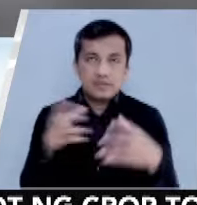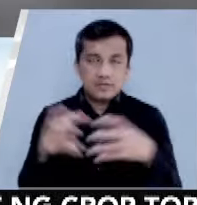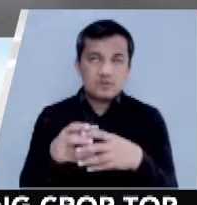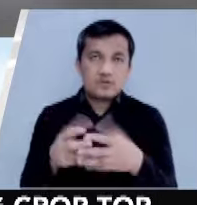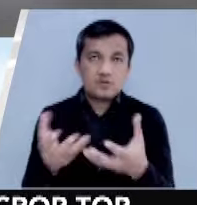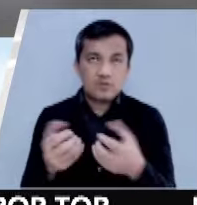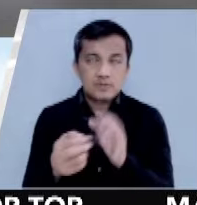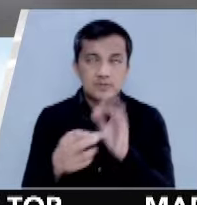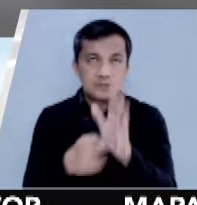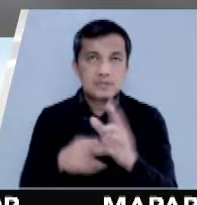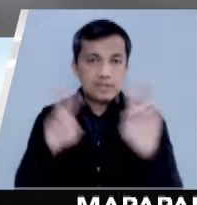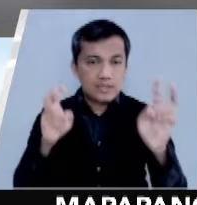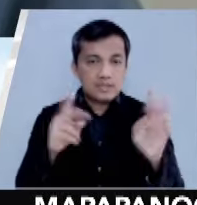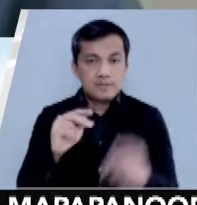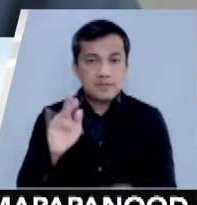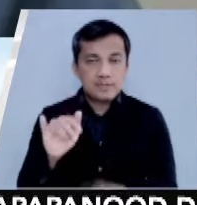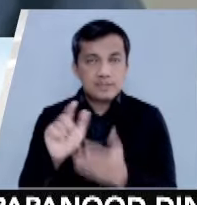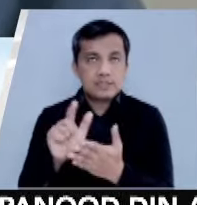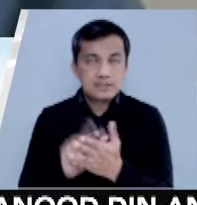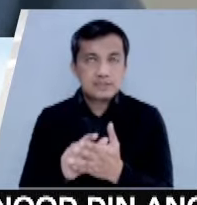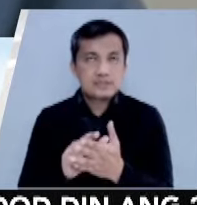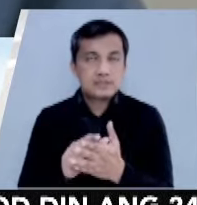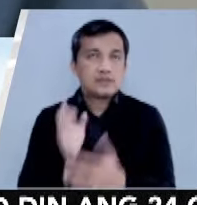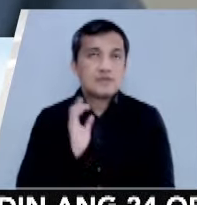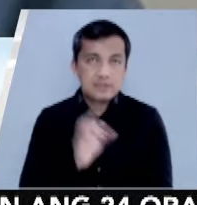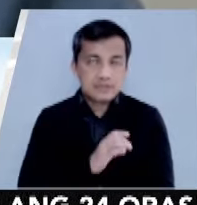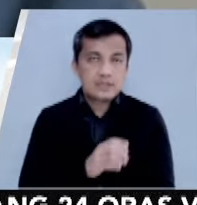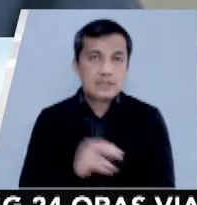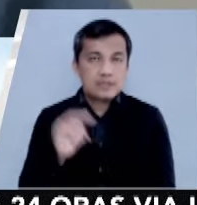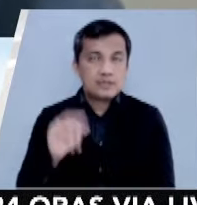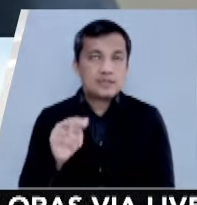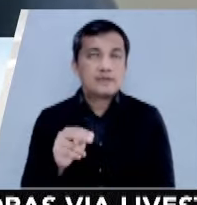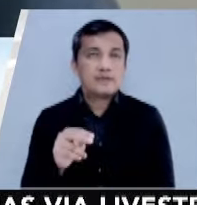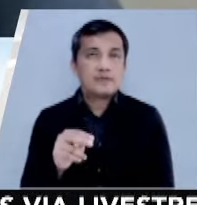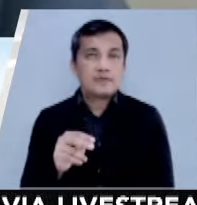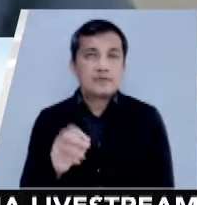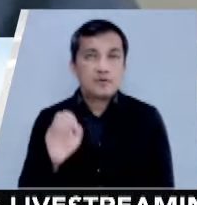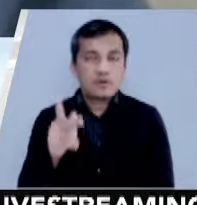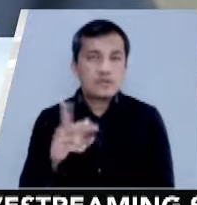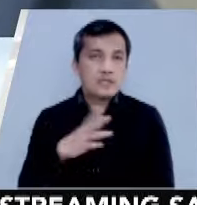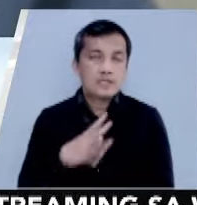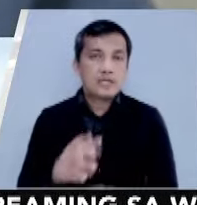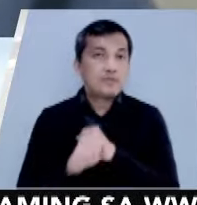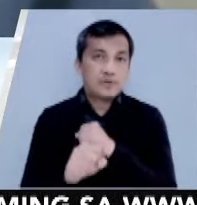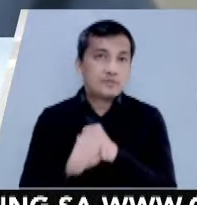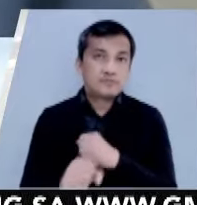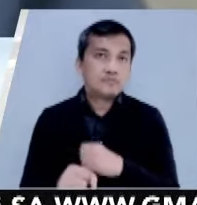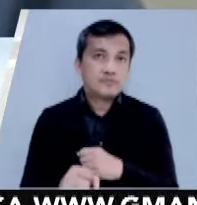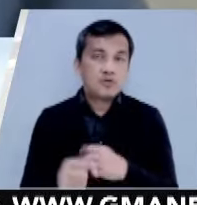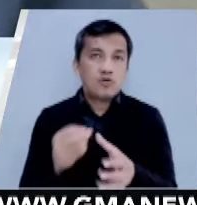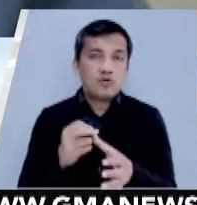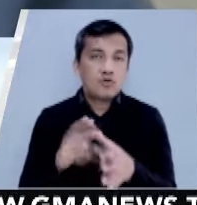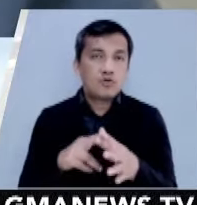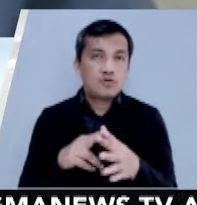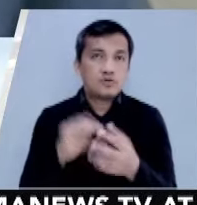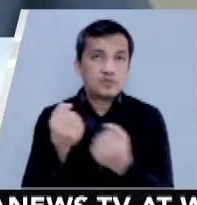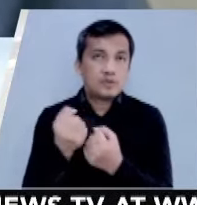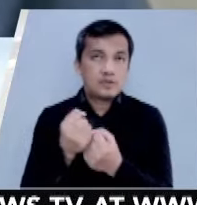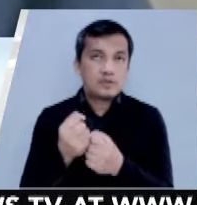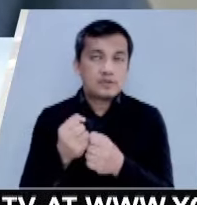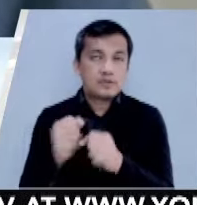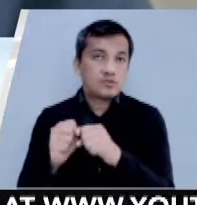list in the House of Representatives. Kailangan lang or okay lang na advocate ka or supporter ng sector. So